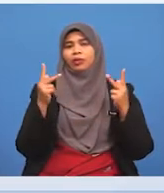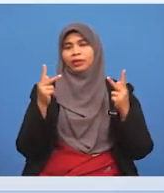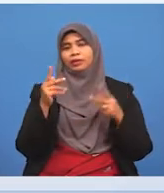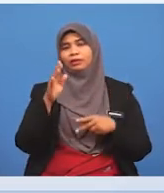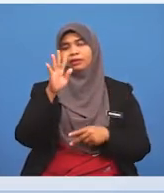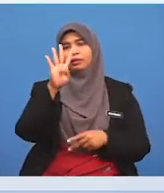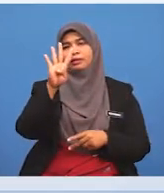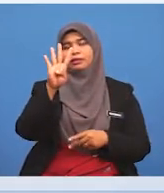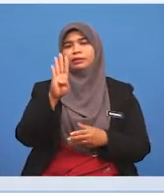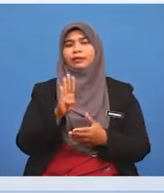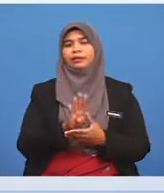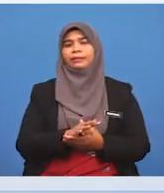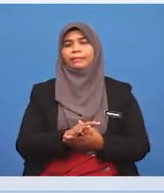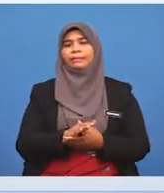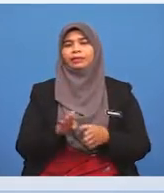Yang keempat,